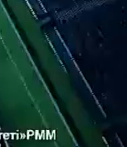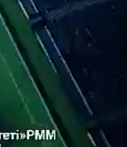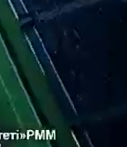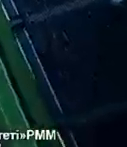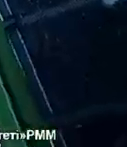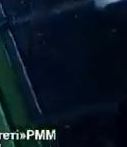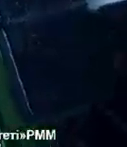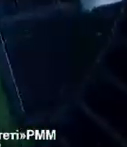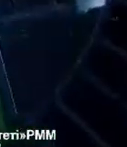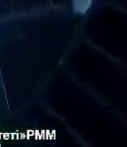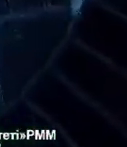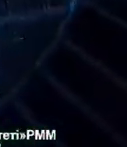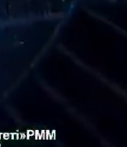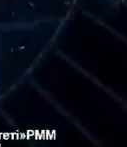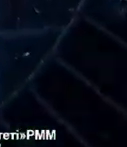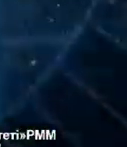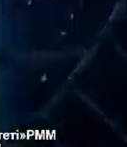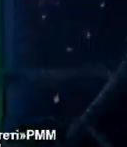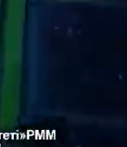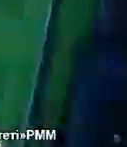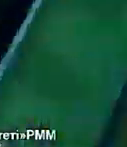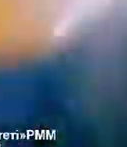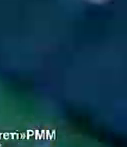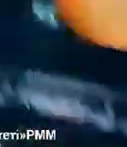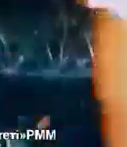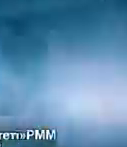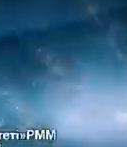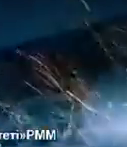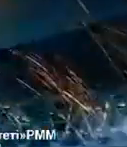5 матчтың нәтижесін таңдаңыз. Және 5